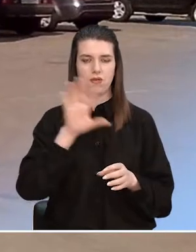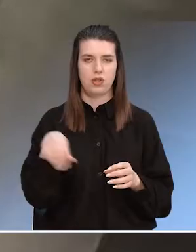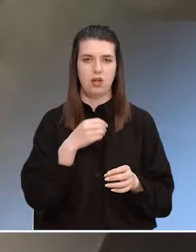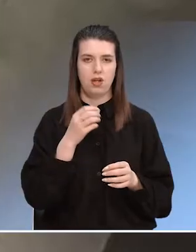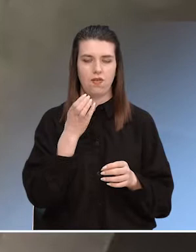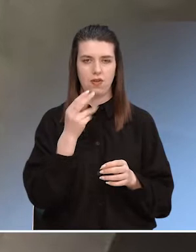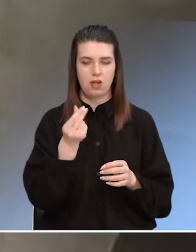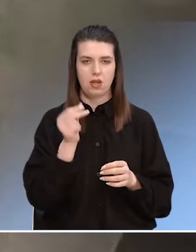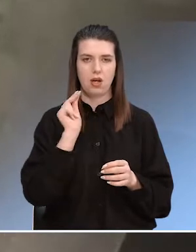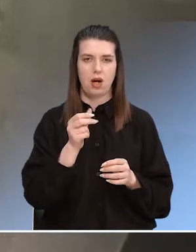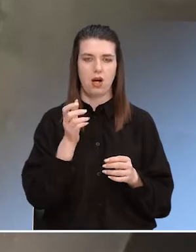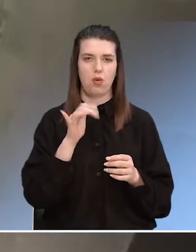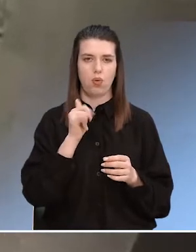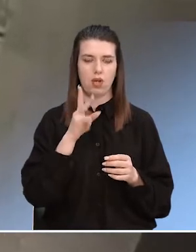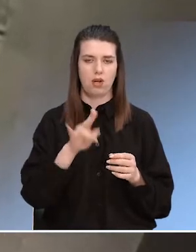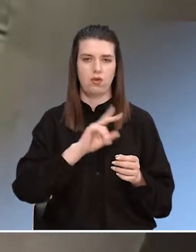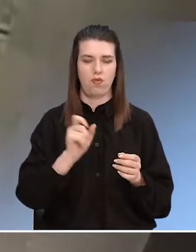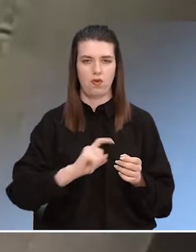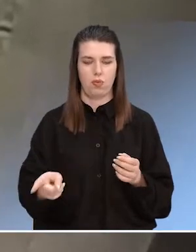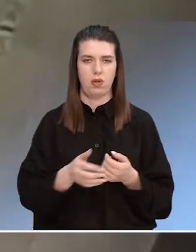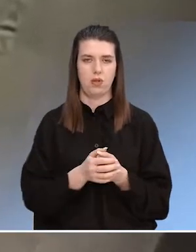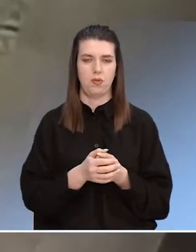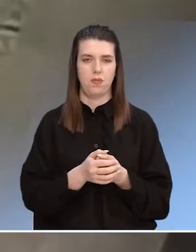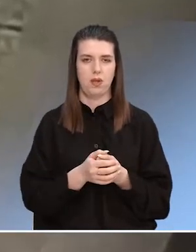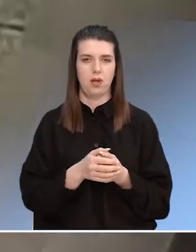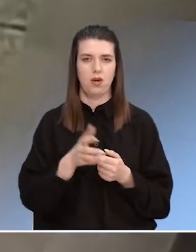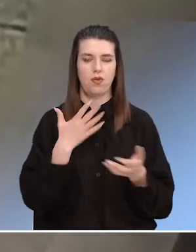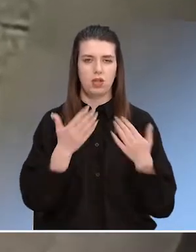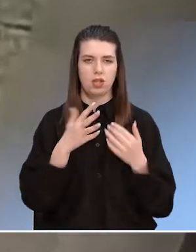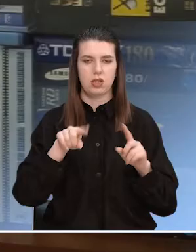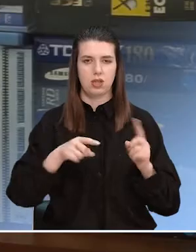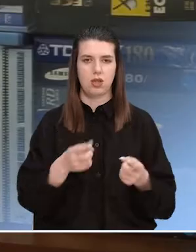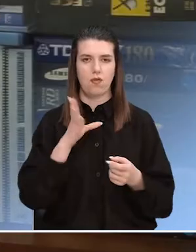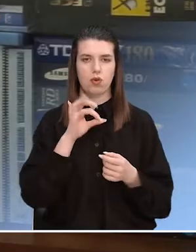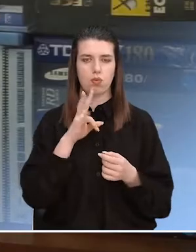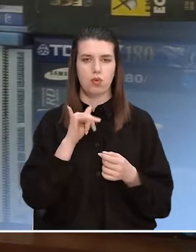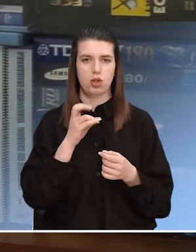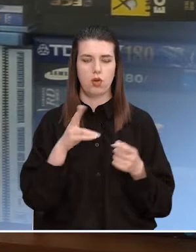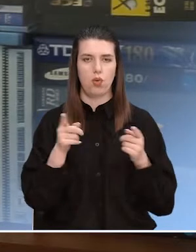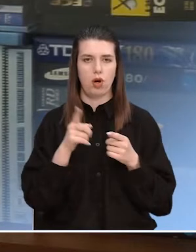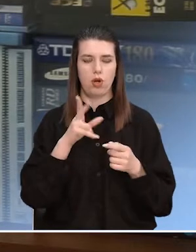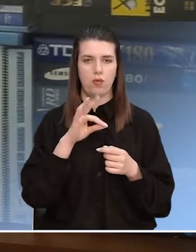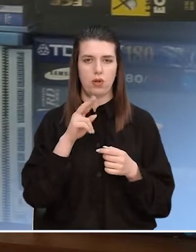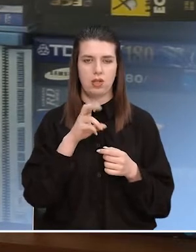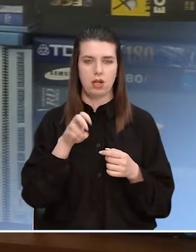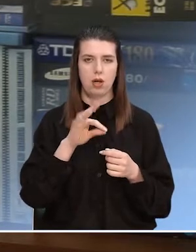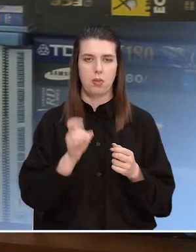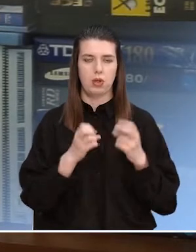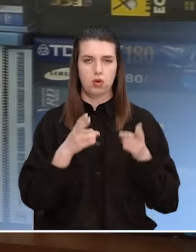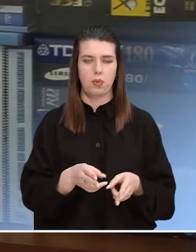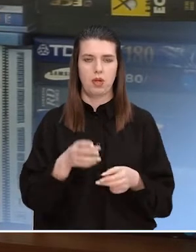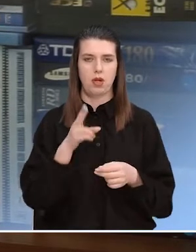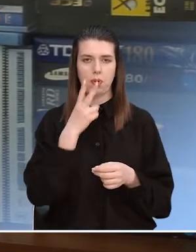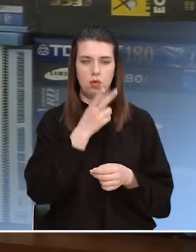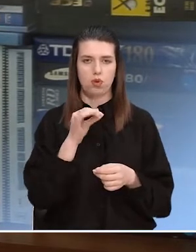после чего вытаскивал оттуда исключительно деньги а от улик избавлялся в отношении задержанного возбуждено уголовное дело